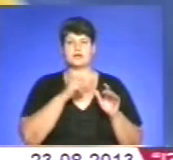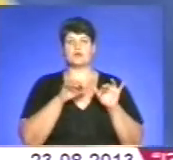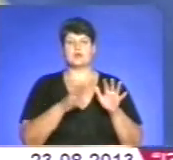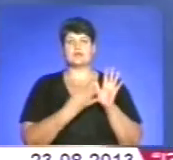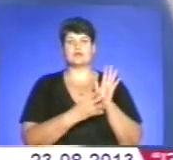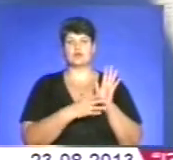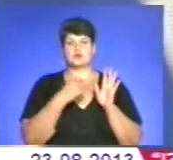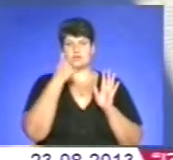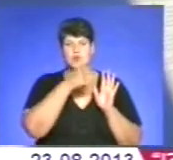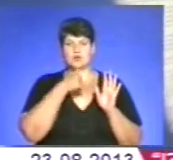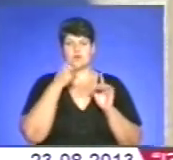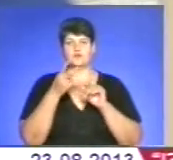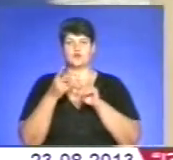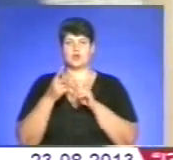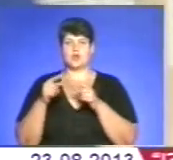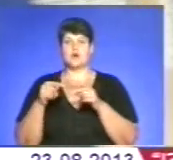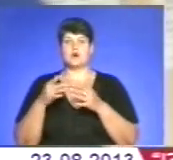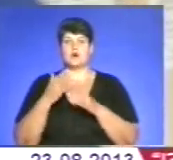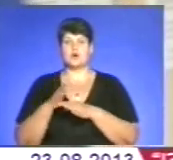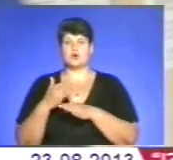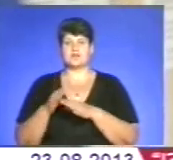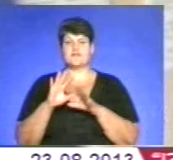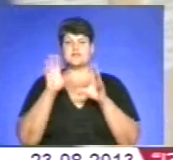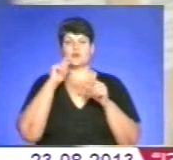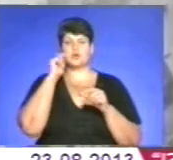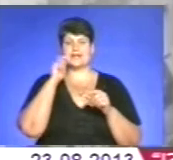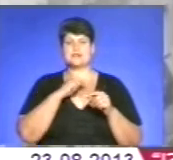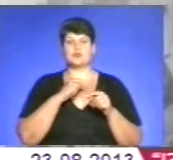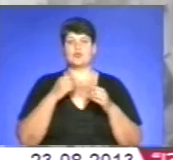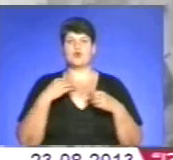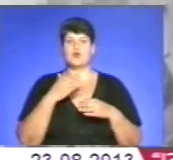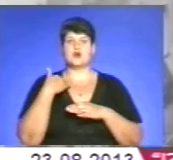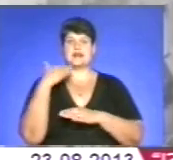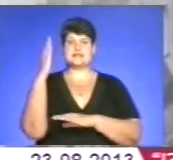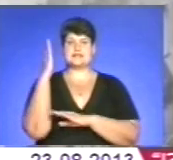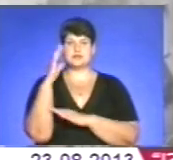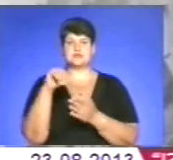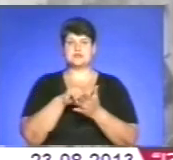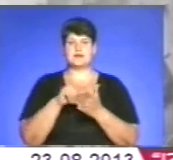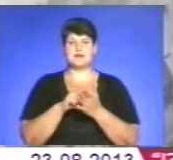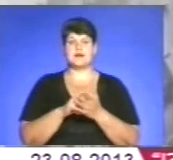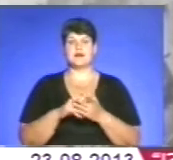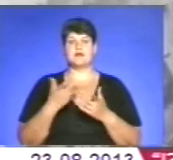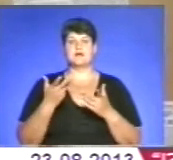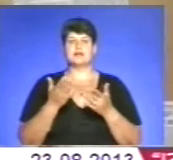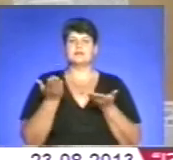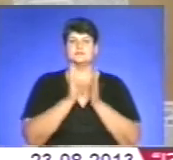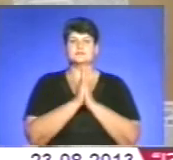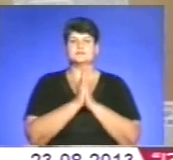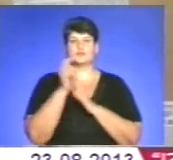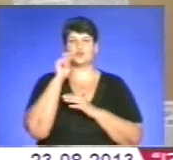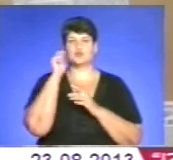на граніті. Другий розділ присвячений всеукраїнському референдуму, представлений агітаційними матеріалами, які закликали українців